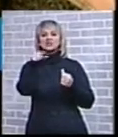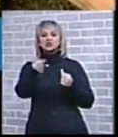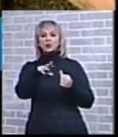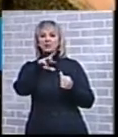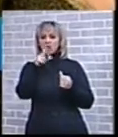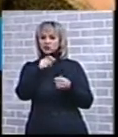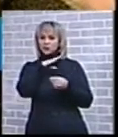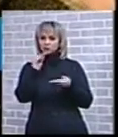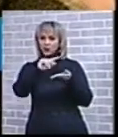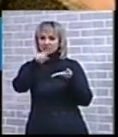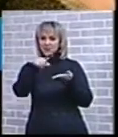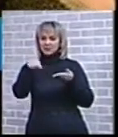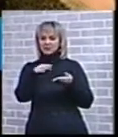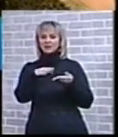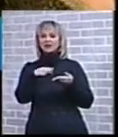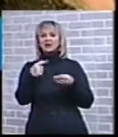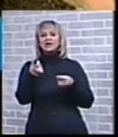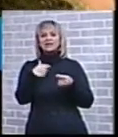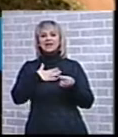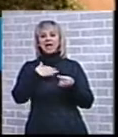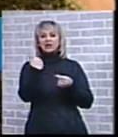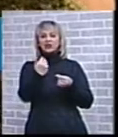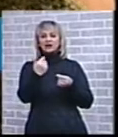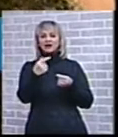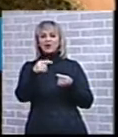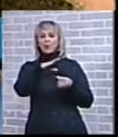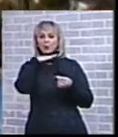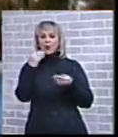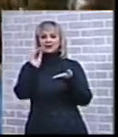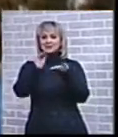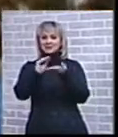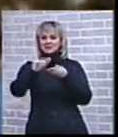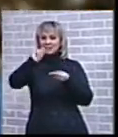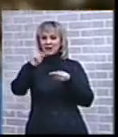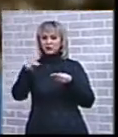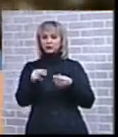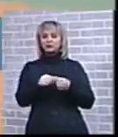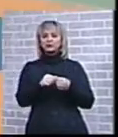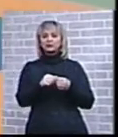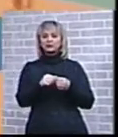грешу запятыми. Вот, я их в изобилии ставлю.